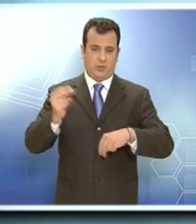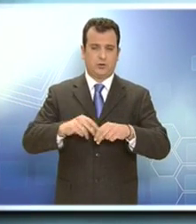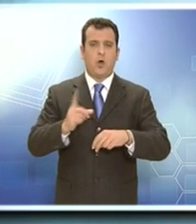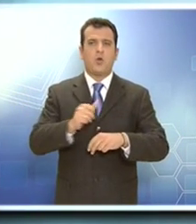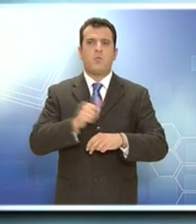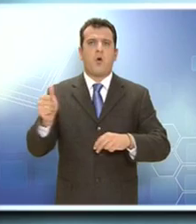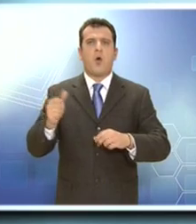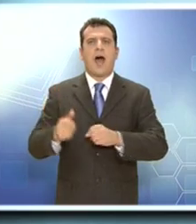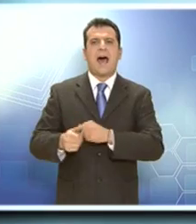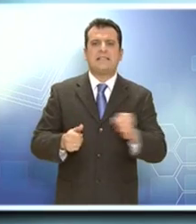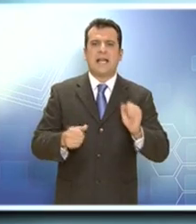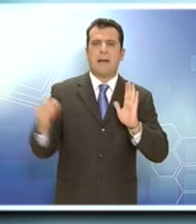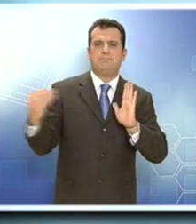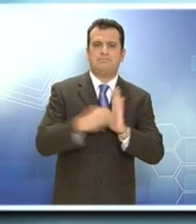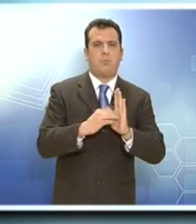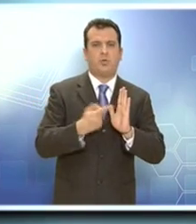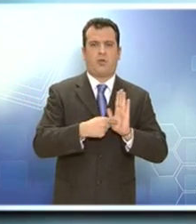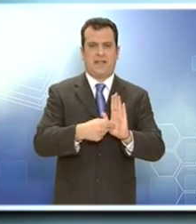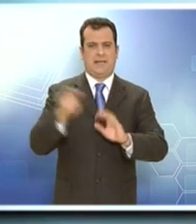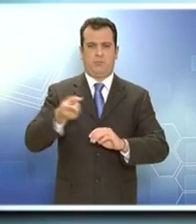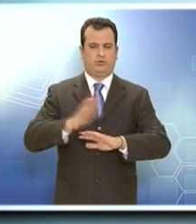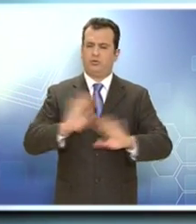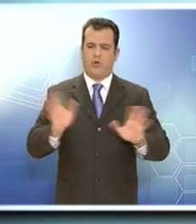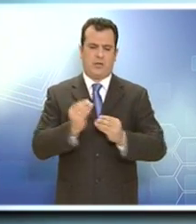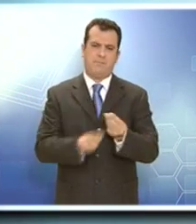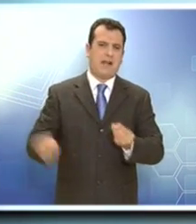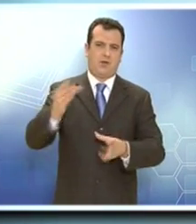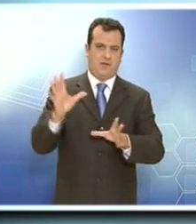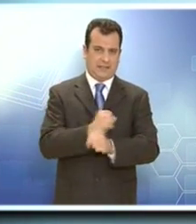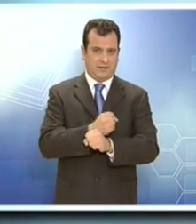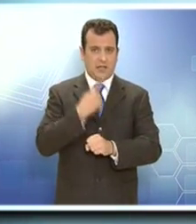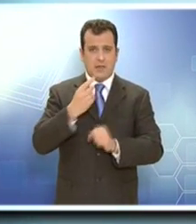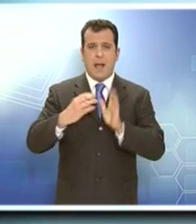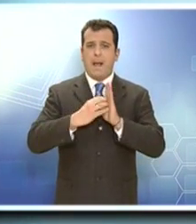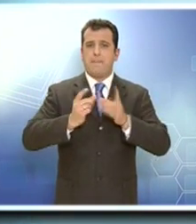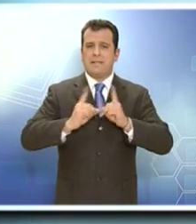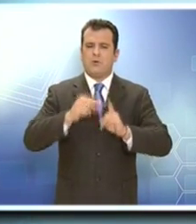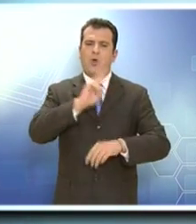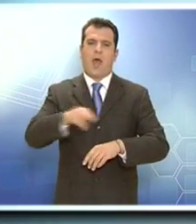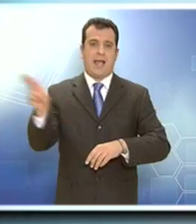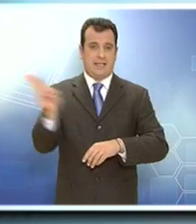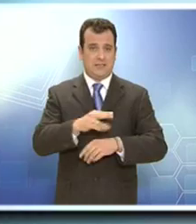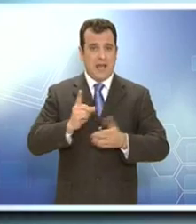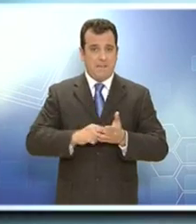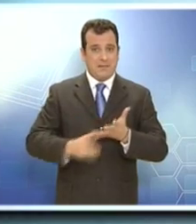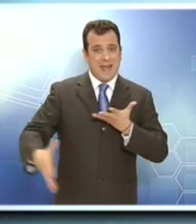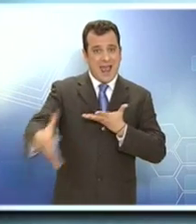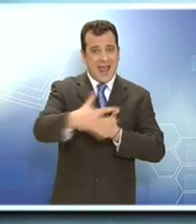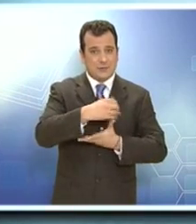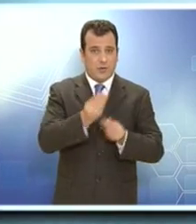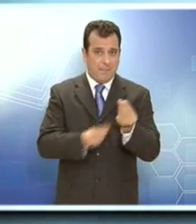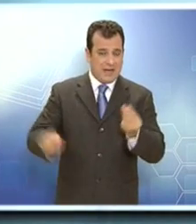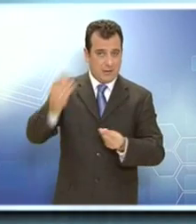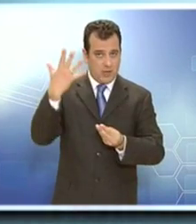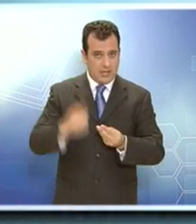απλώς τα ποσοστά της αριστεράς στην Ελλάδα. Επιπλέον, μιλά ξανά για ακύρωση του μνημονίου και υποστηρίζει ότι για να φτάσουμε σε πρωτογενές πλεώνασμα θα απαιτούνταν